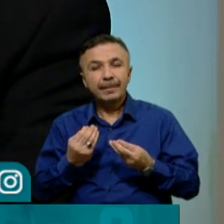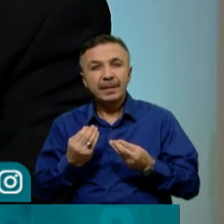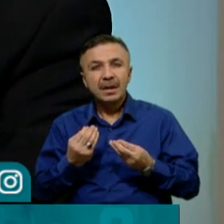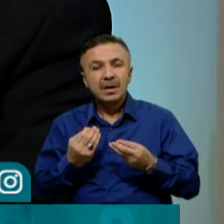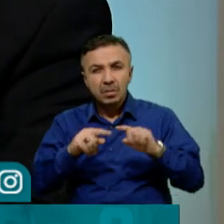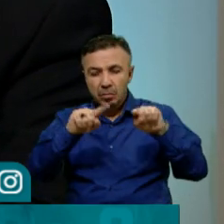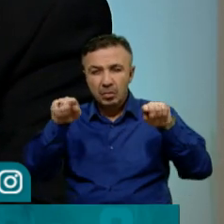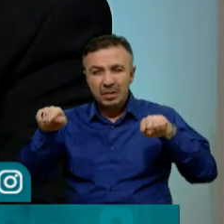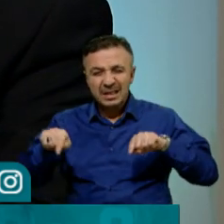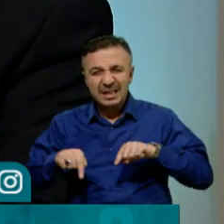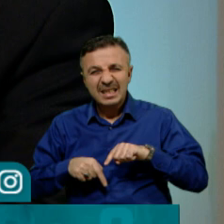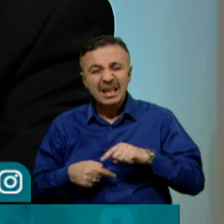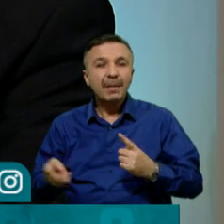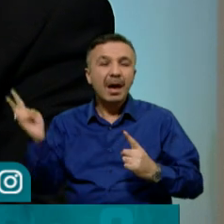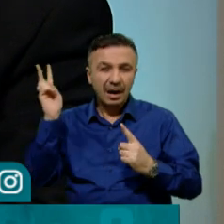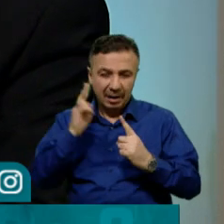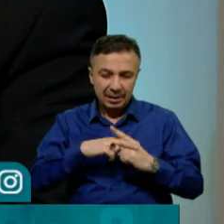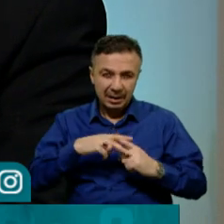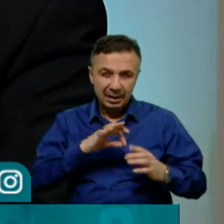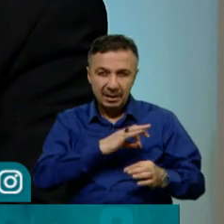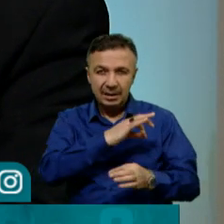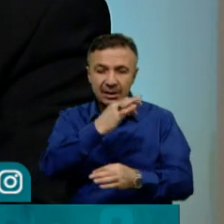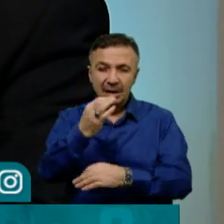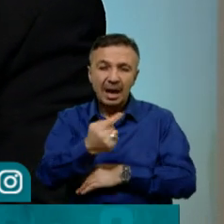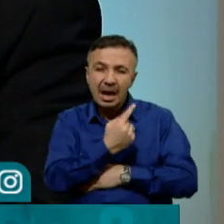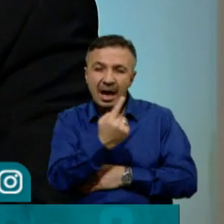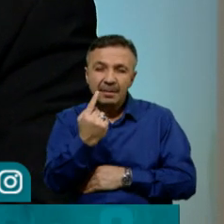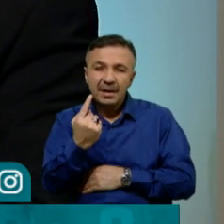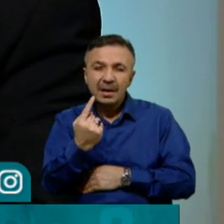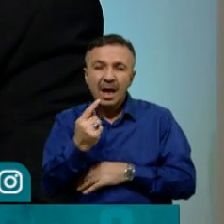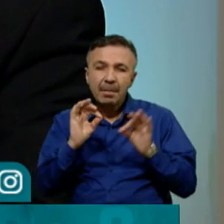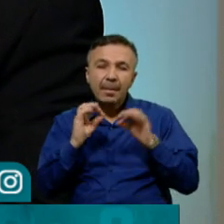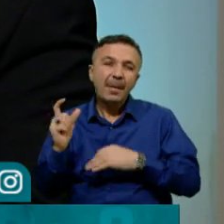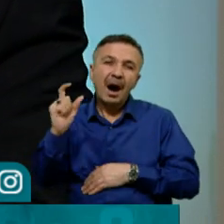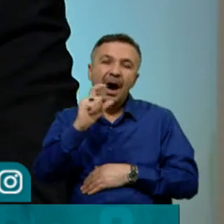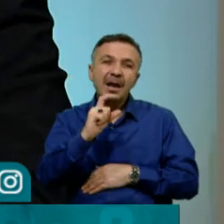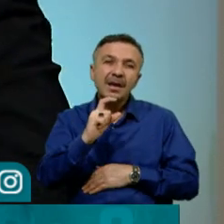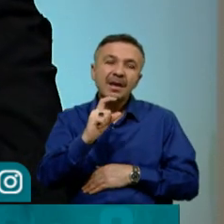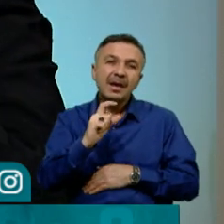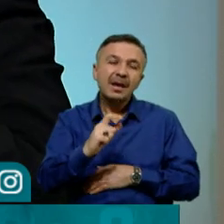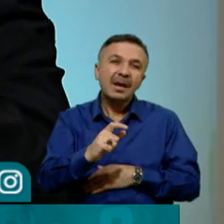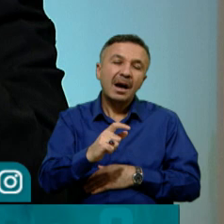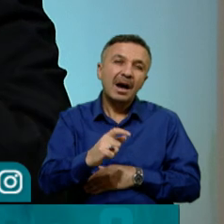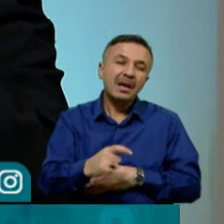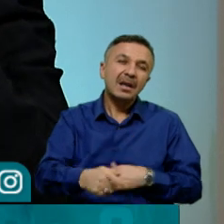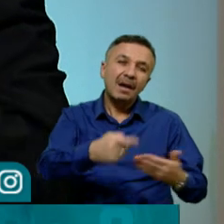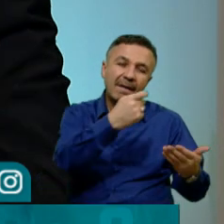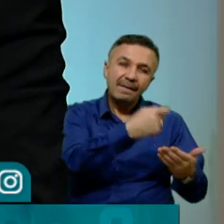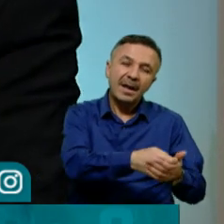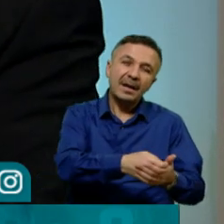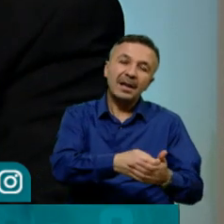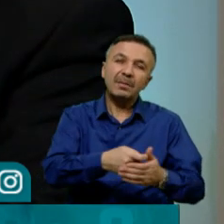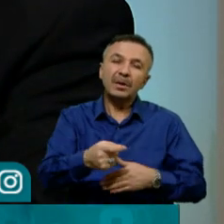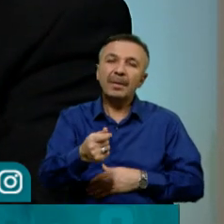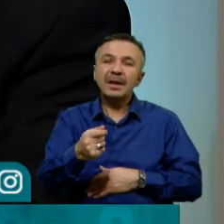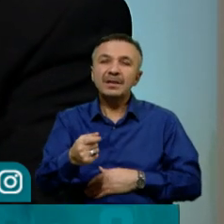sisteme katılanlardan her birine her ay verilir O da gider bu parasıyla ev alır araba alır